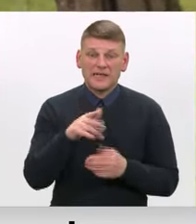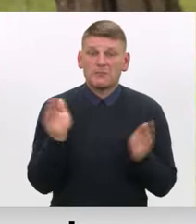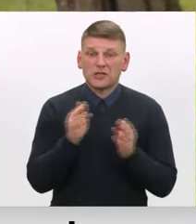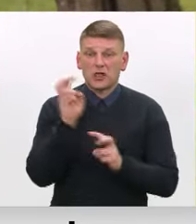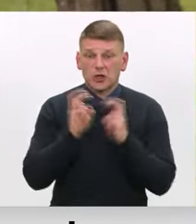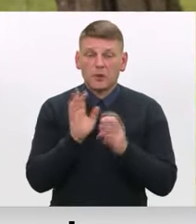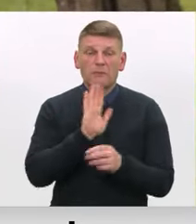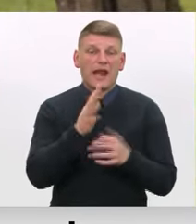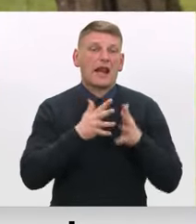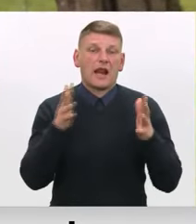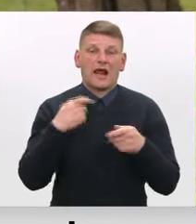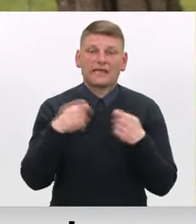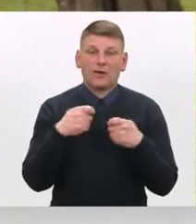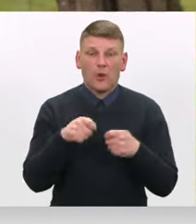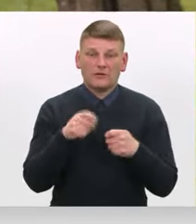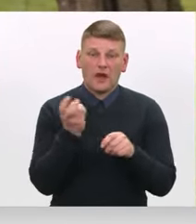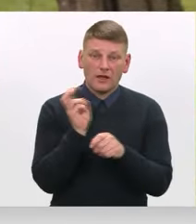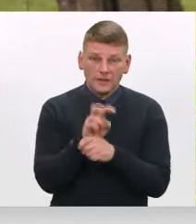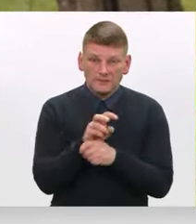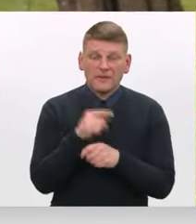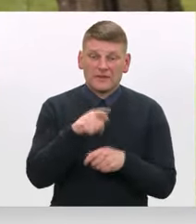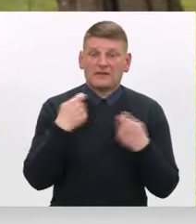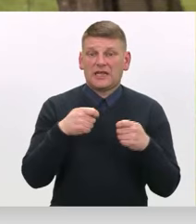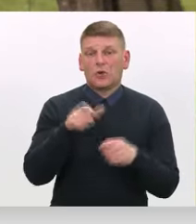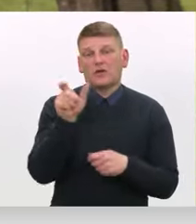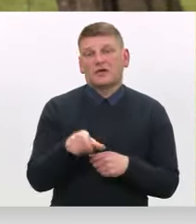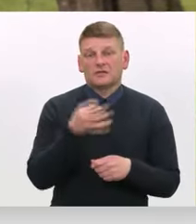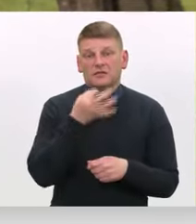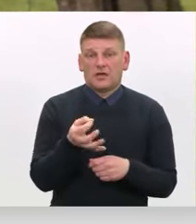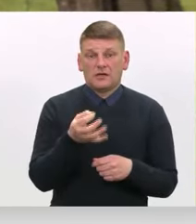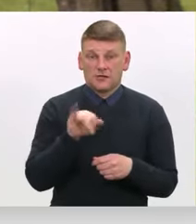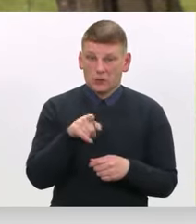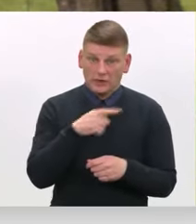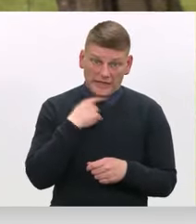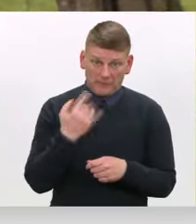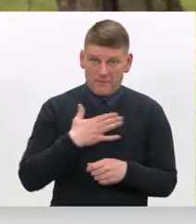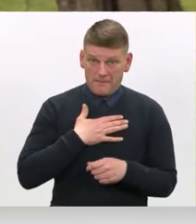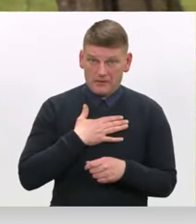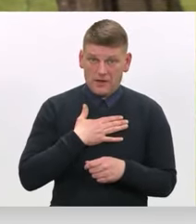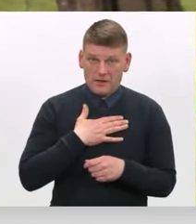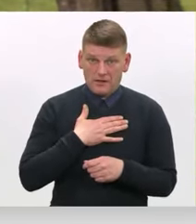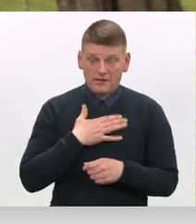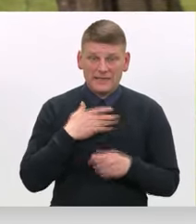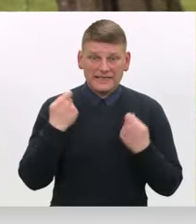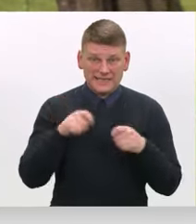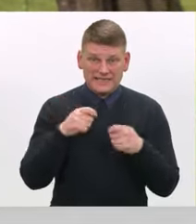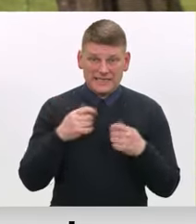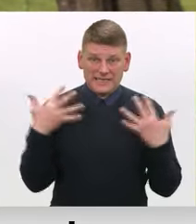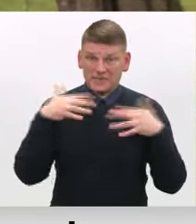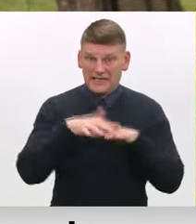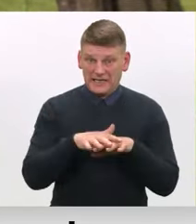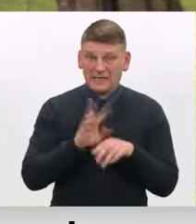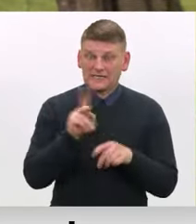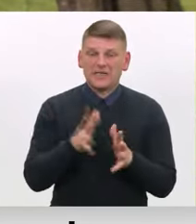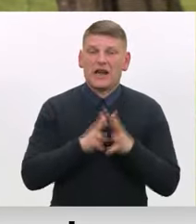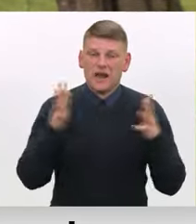pie lielā tirgotāja, tad nu, tirgotājs saka, nu, ja tu gribi manā tirzniecības tīklā, kas ir